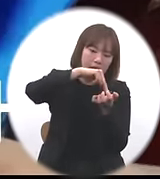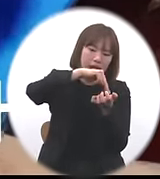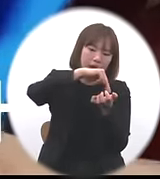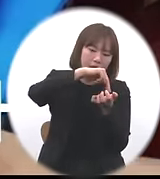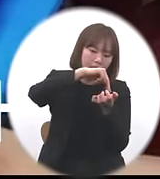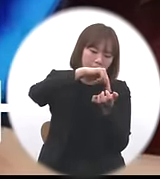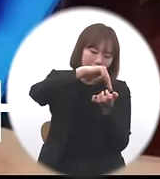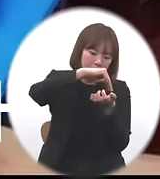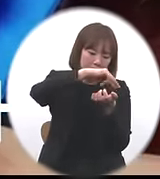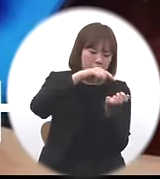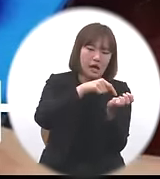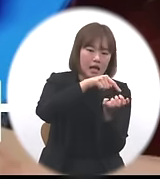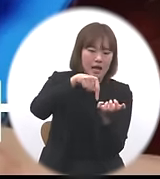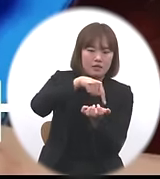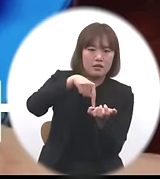동일한 방법으로 하나씩 닦습니다.